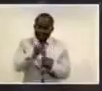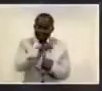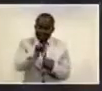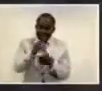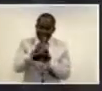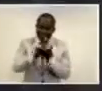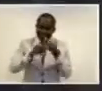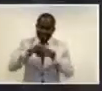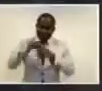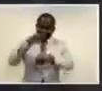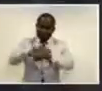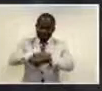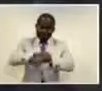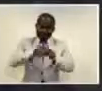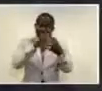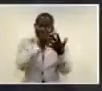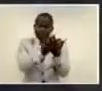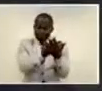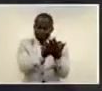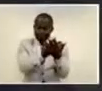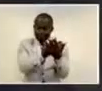mujye munabafata mu bafungi